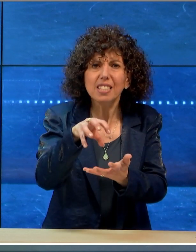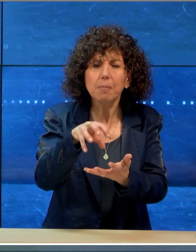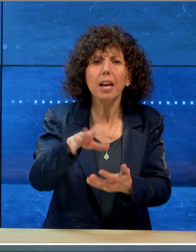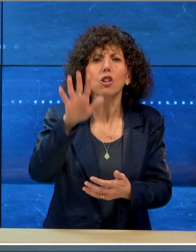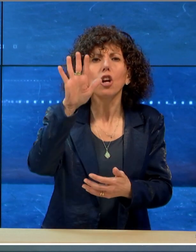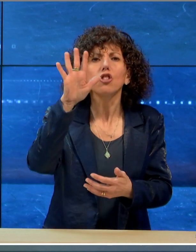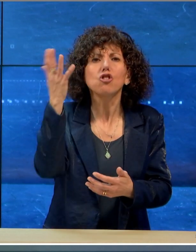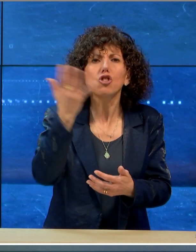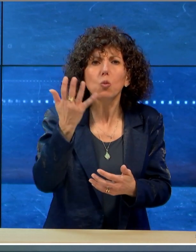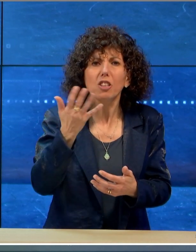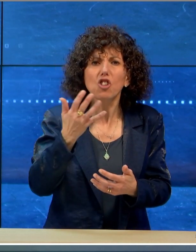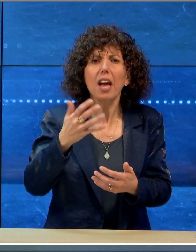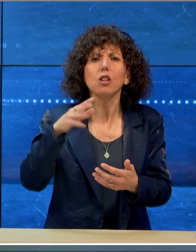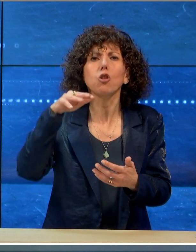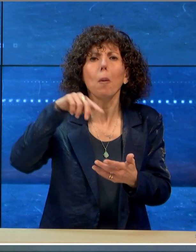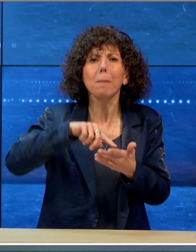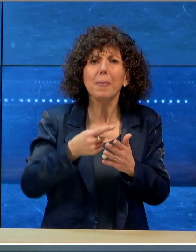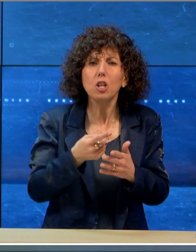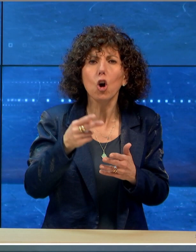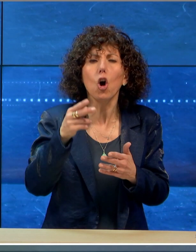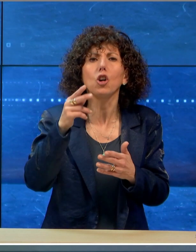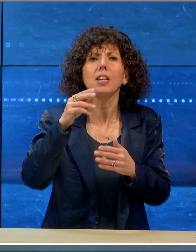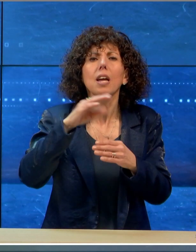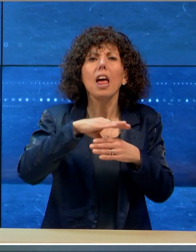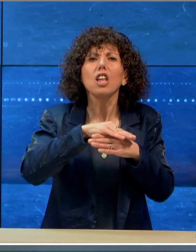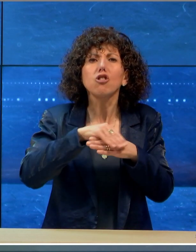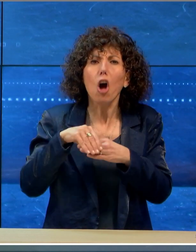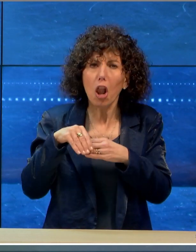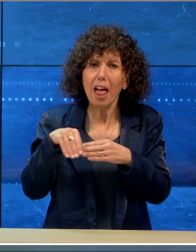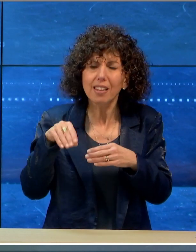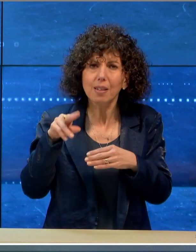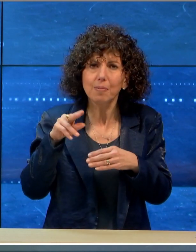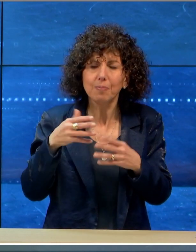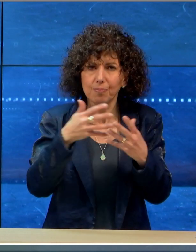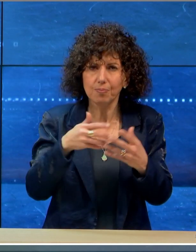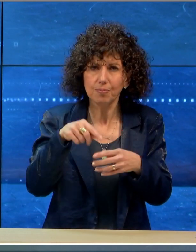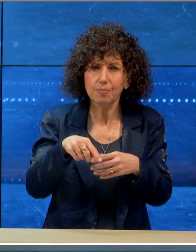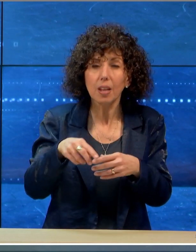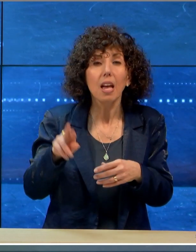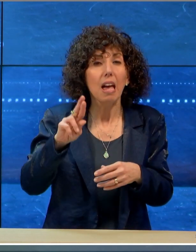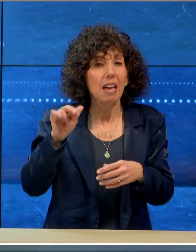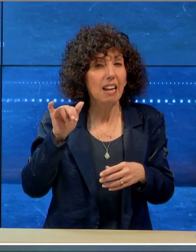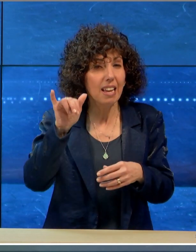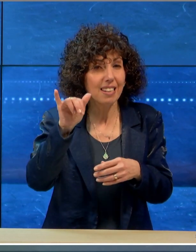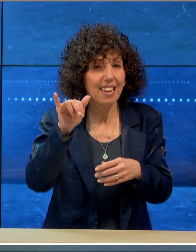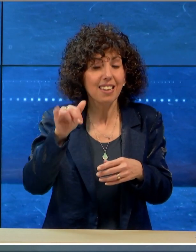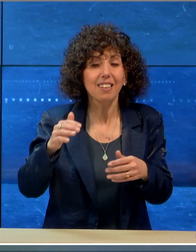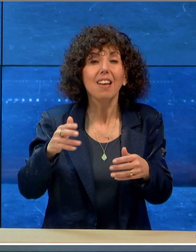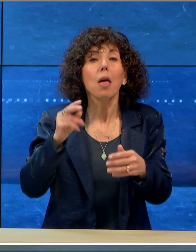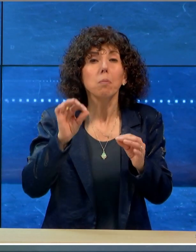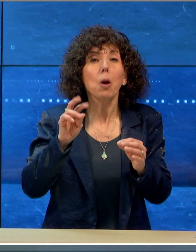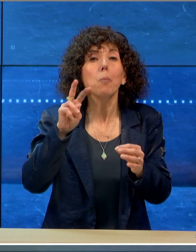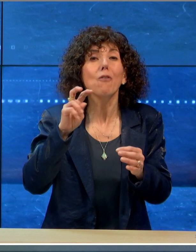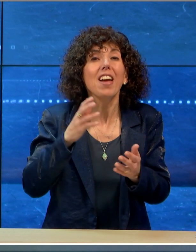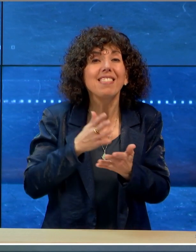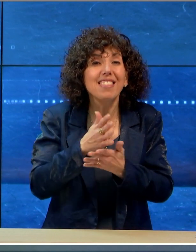di 500 milioni di dollari ryaner festeggia anche i 20anni di